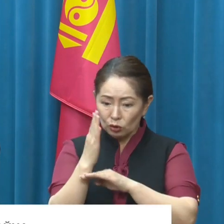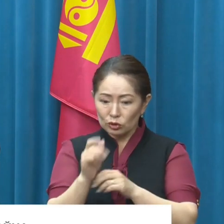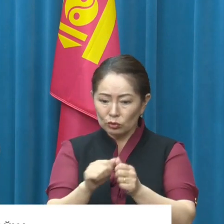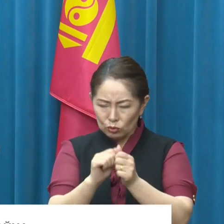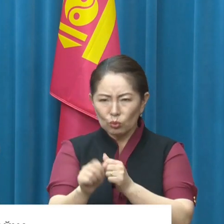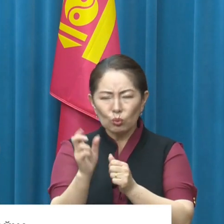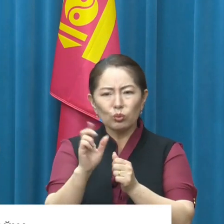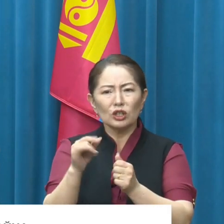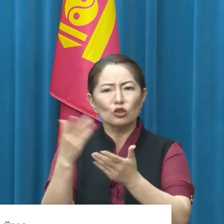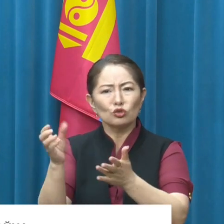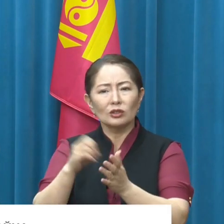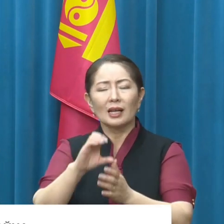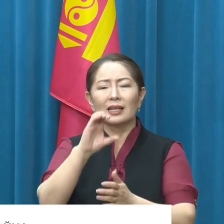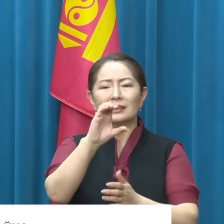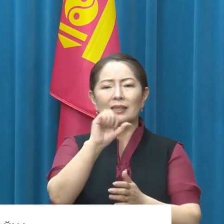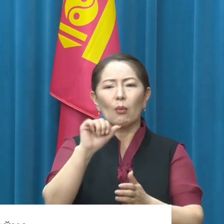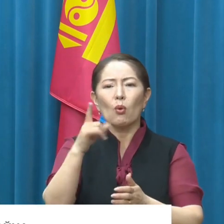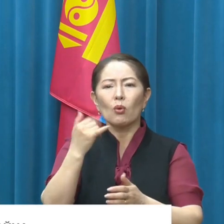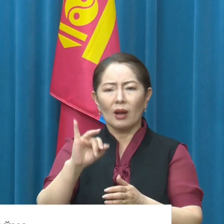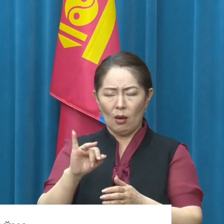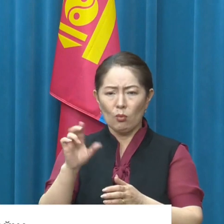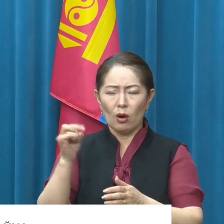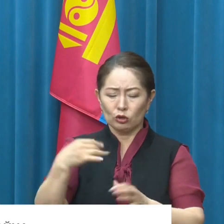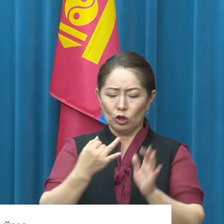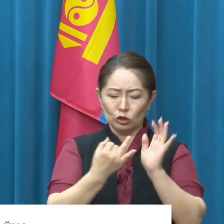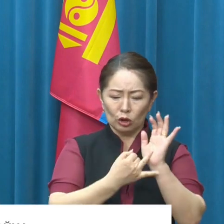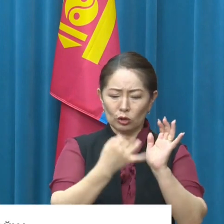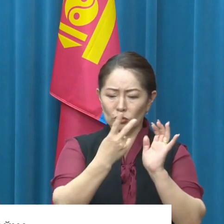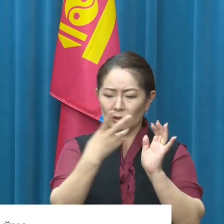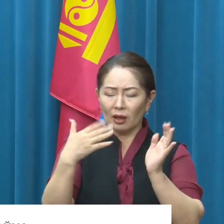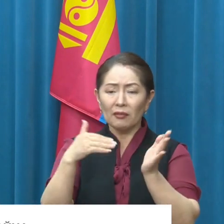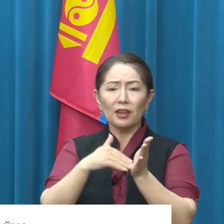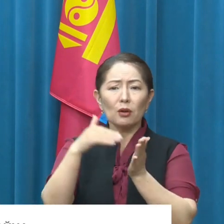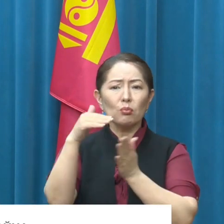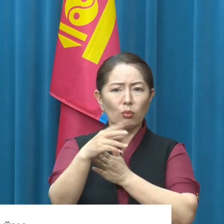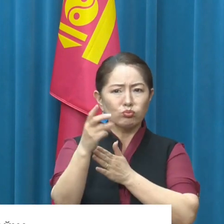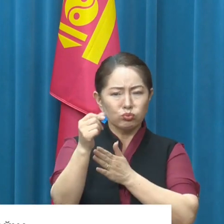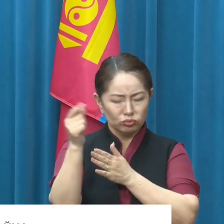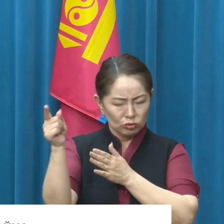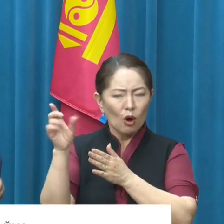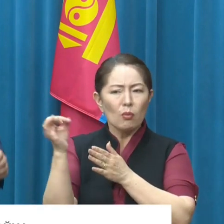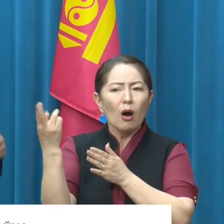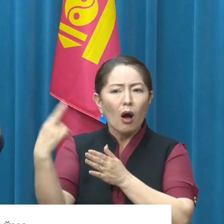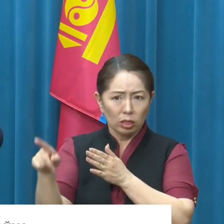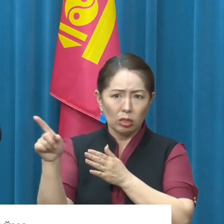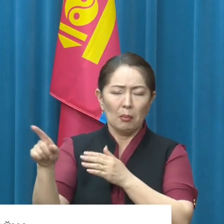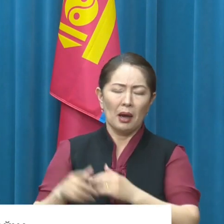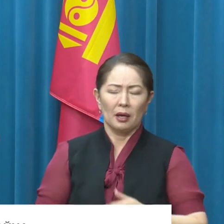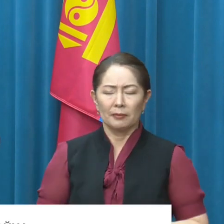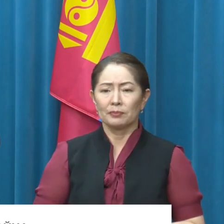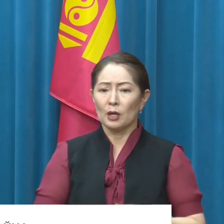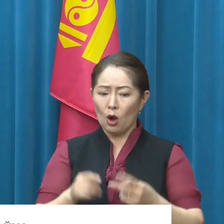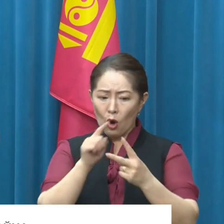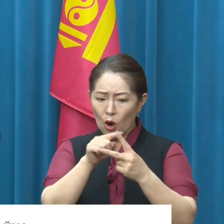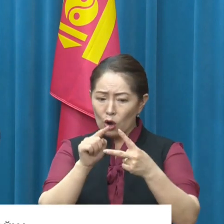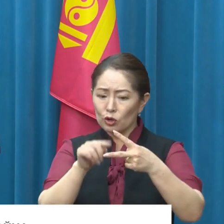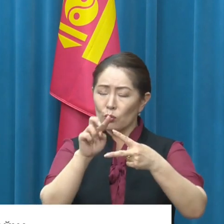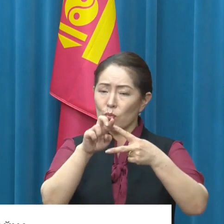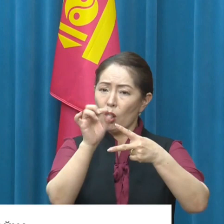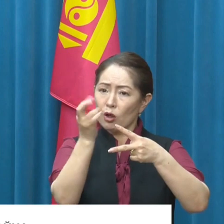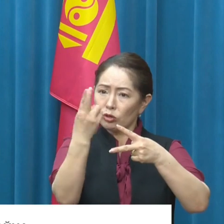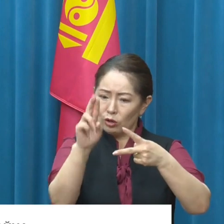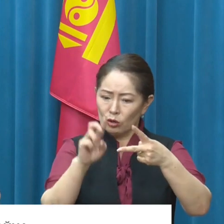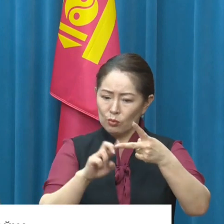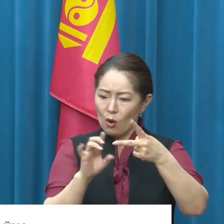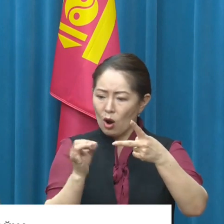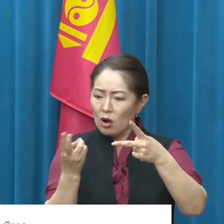өнөөдрийн аншаар 725 тэрбум төгрөний ийм одоо бонд. За энэ хоёр бондоос бидний